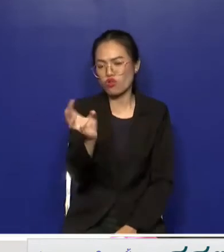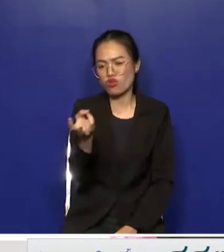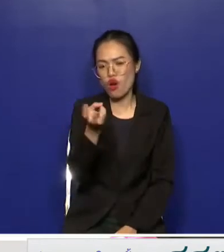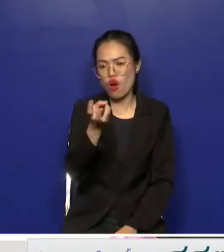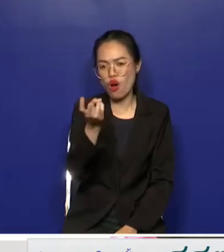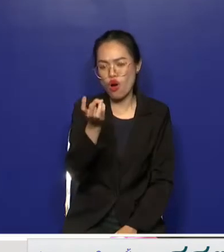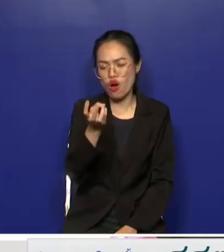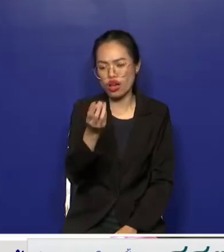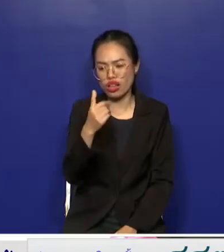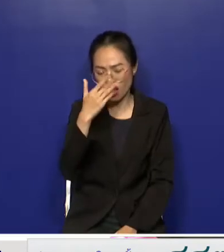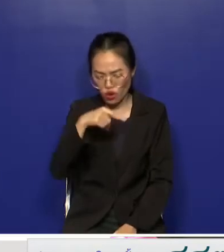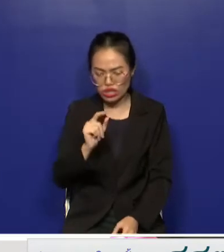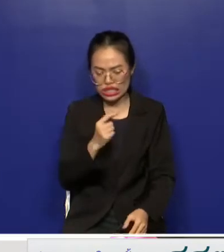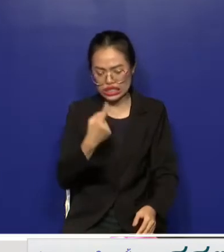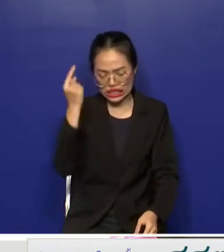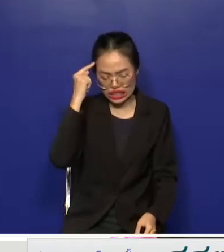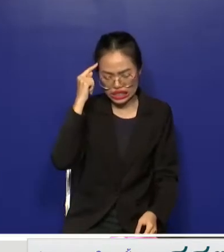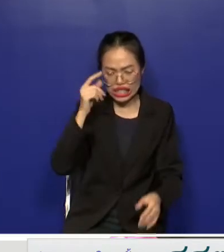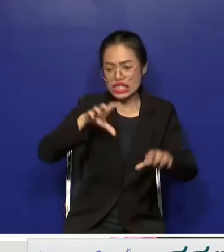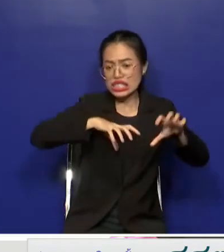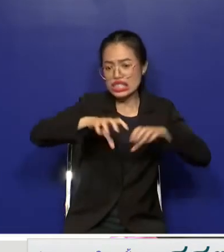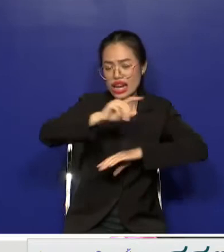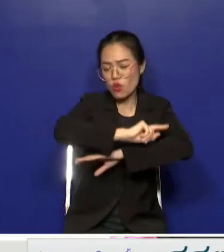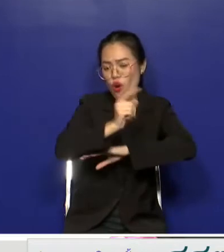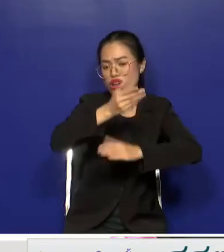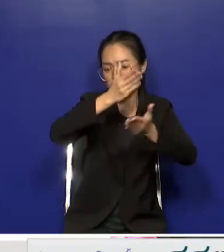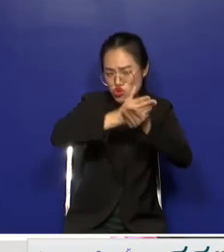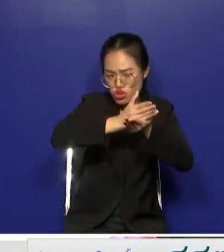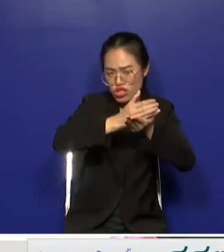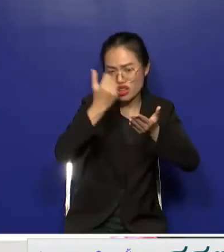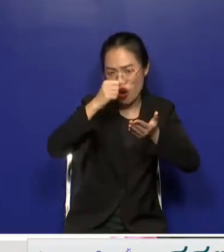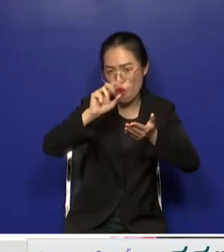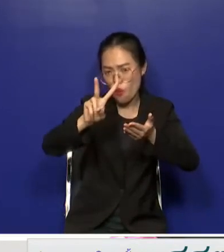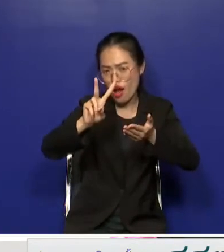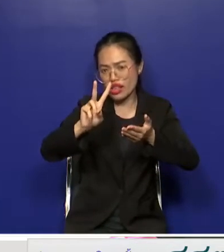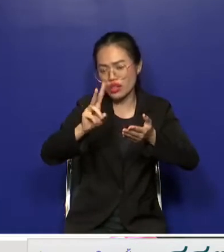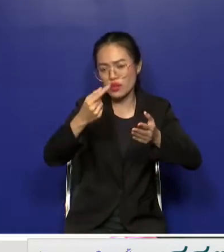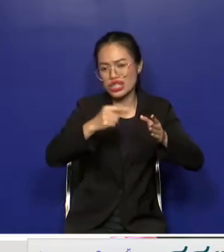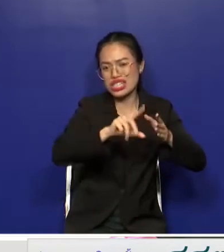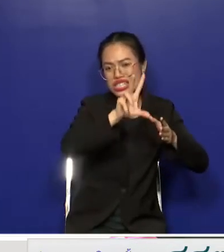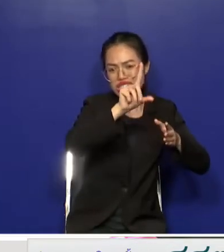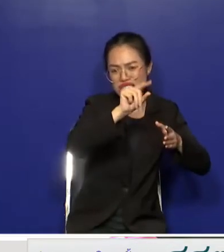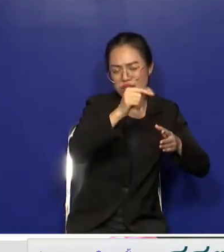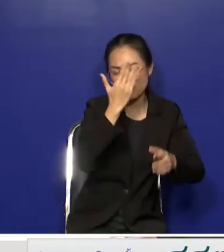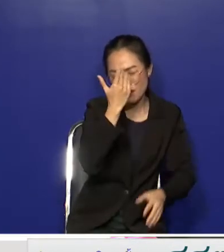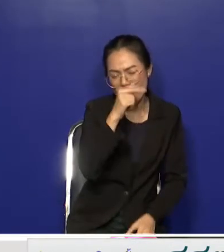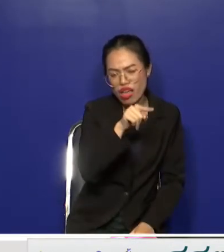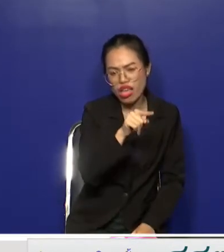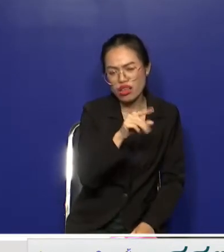BILL หยุด 2 วันหยุดมาแล้ว 60 วันมาจากวท 20 สปีหุอีเพื่ออะไร